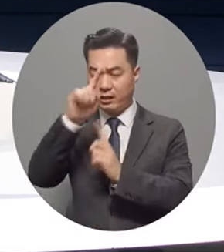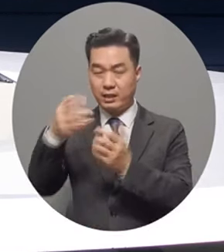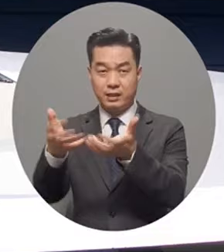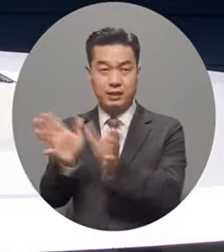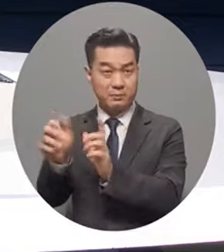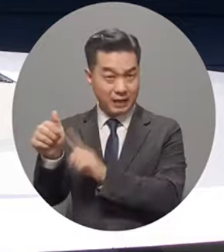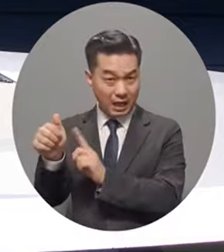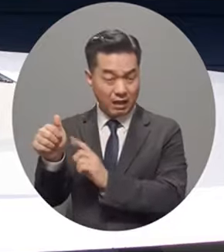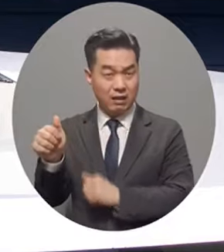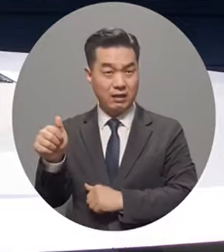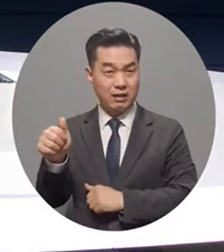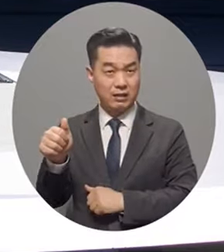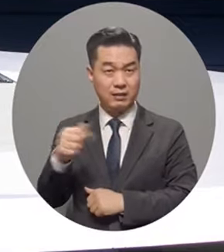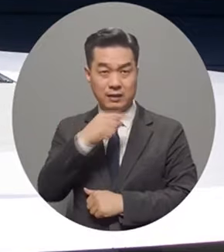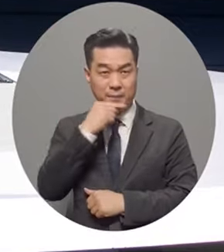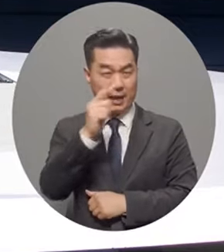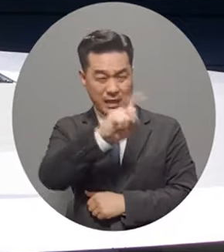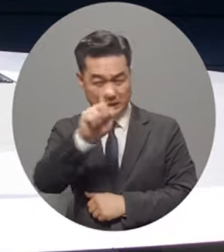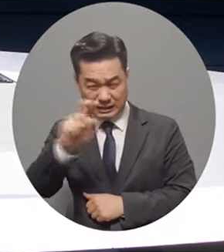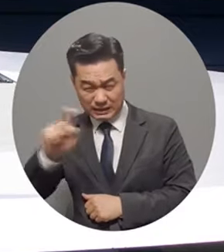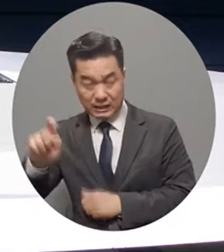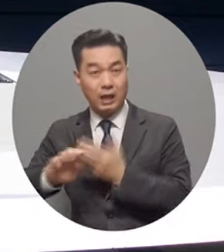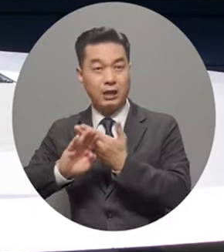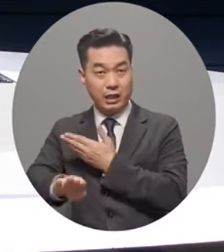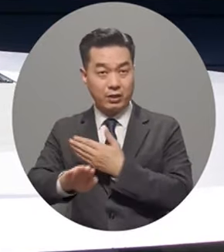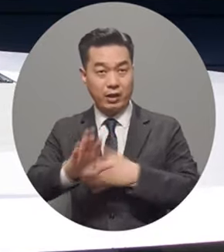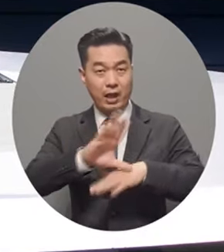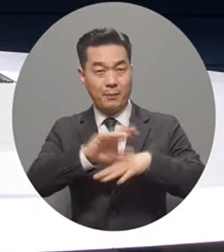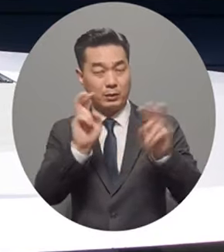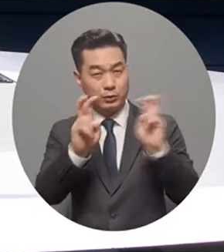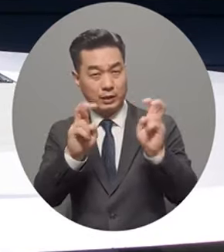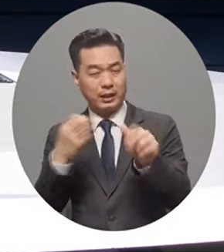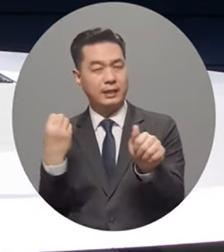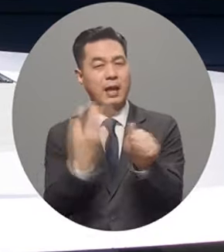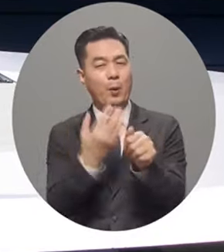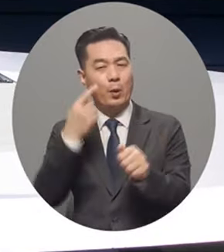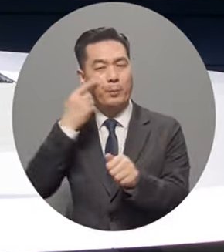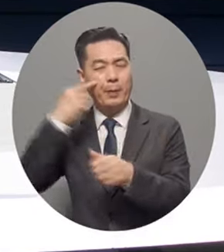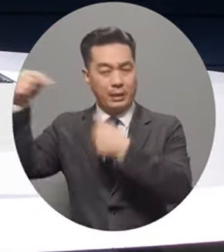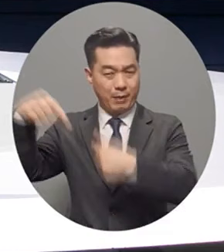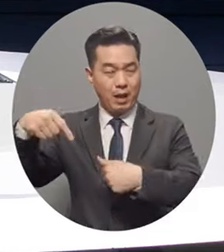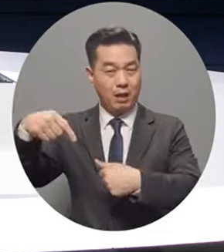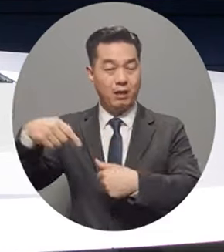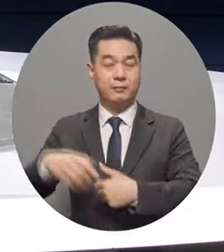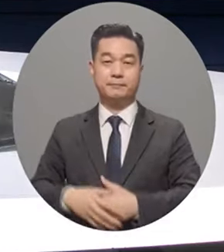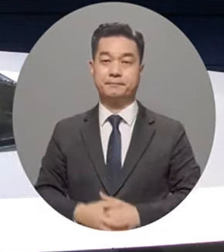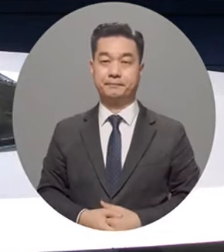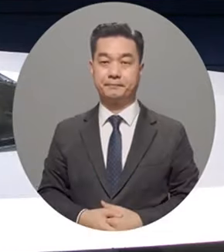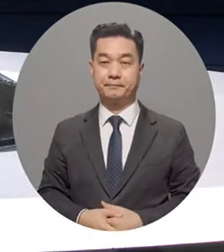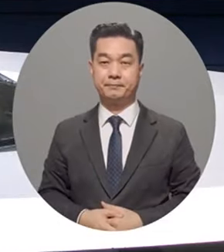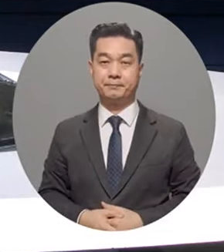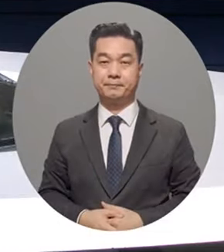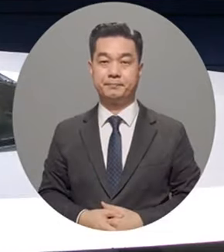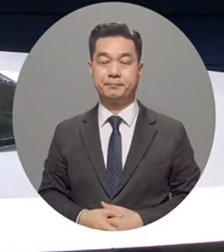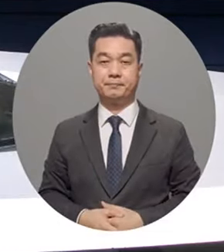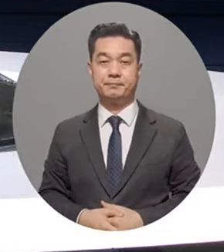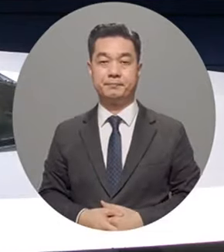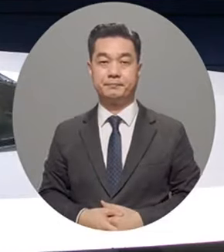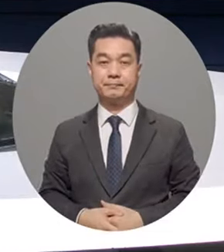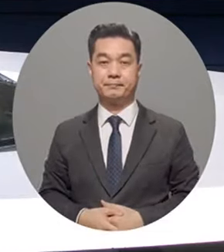사람이 낙서를 한 뒤에 방송사에 제보까지 하라고 지시한 사실이 드러났습니다. 조희영 기자가 단독